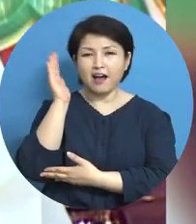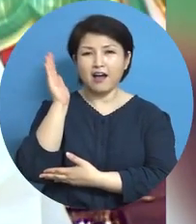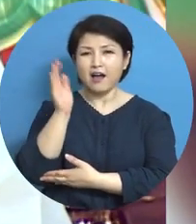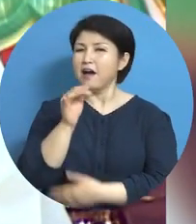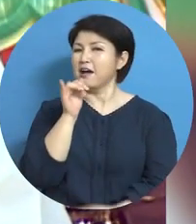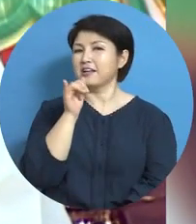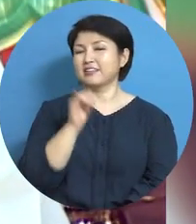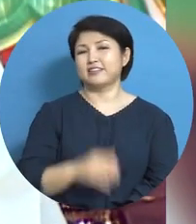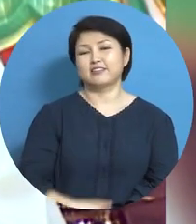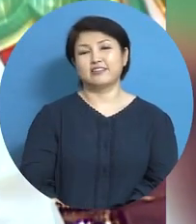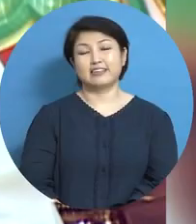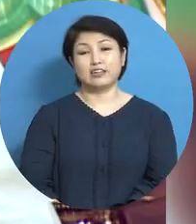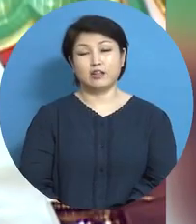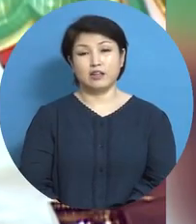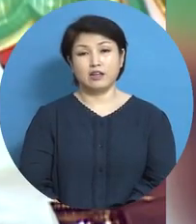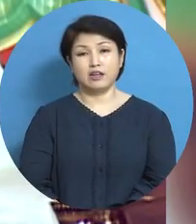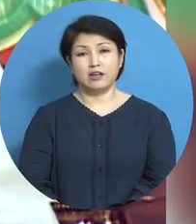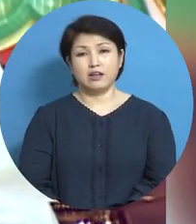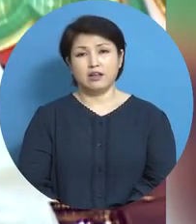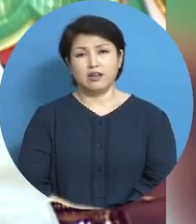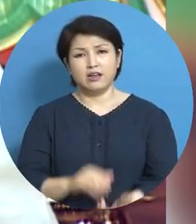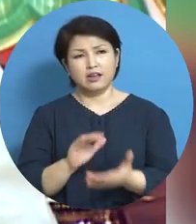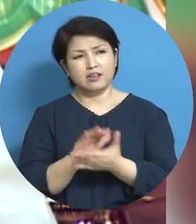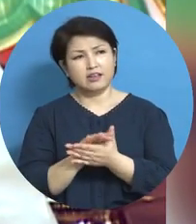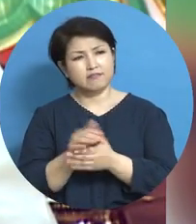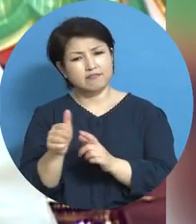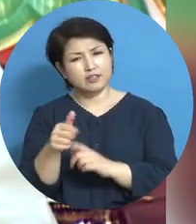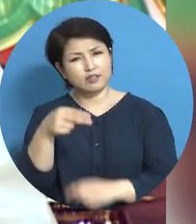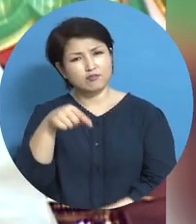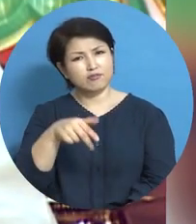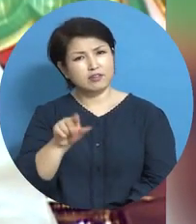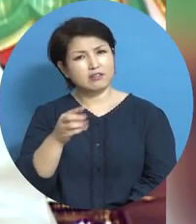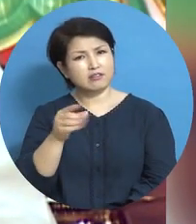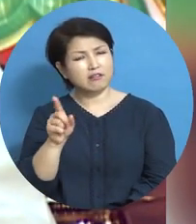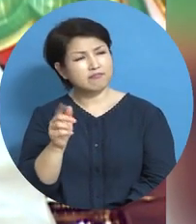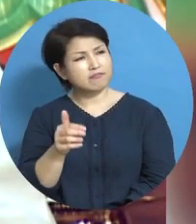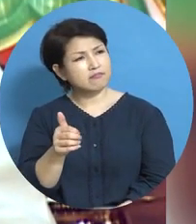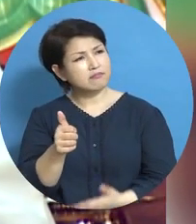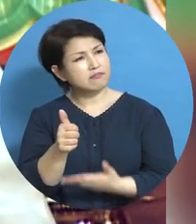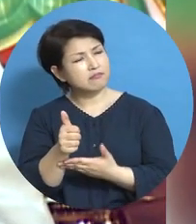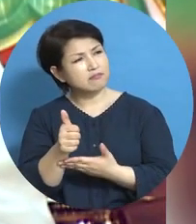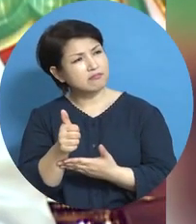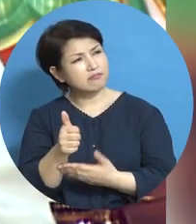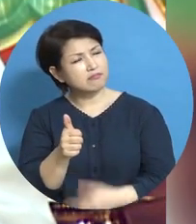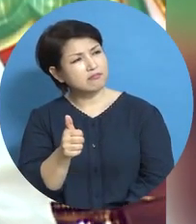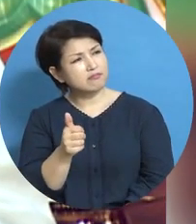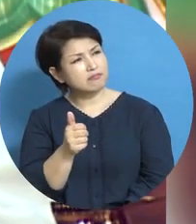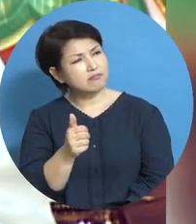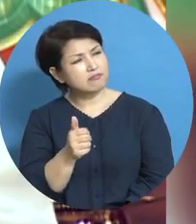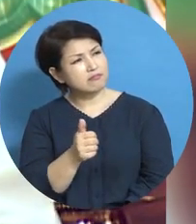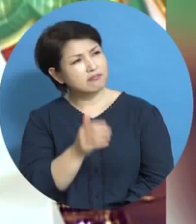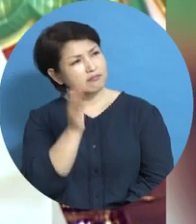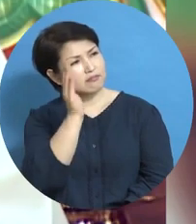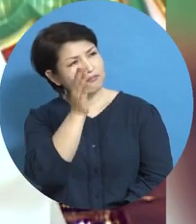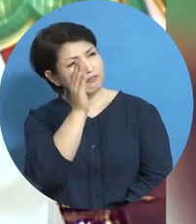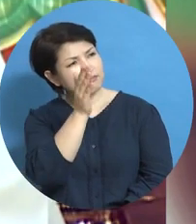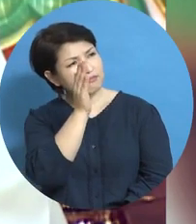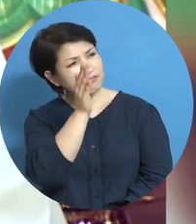않습니까? 그 얘기를 들으니까 이 수다타 장자가 친구 얘기를 듣고도